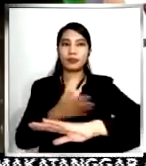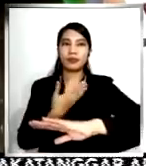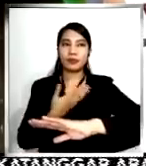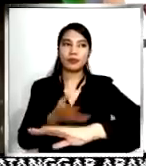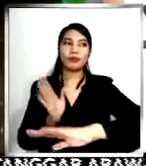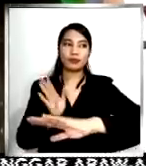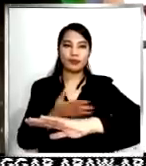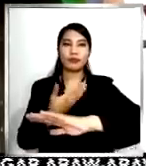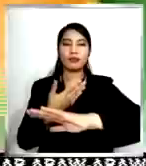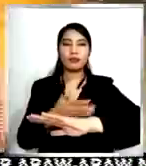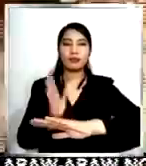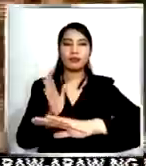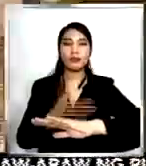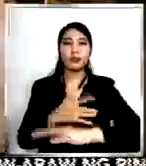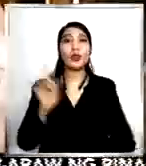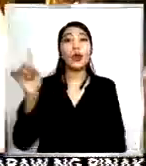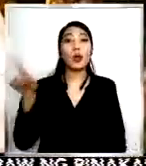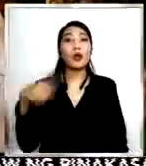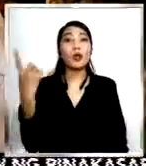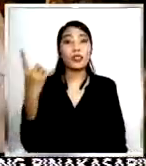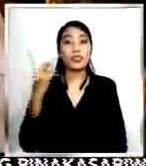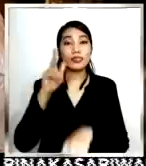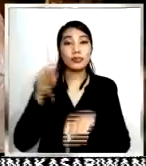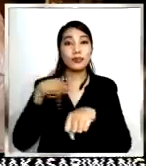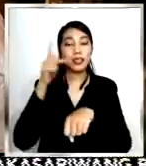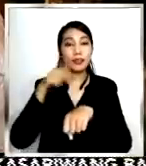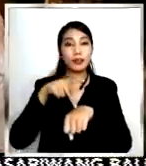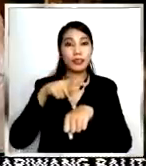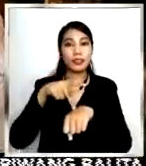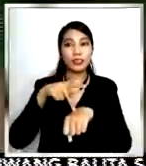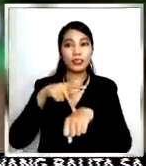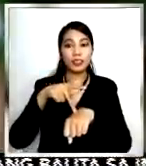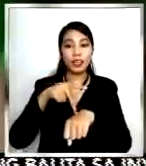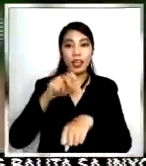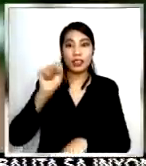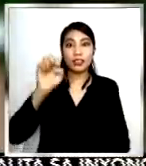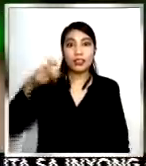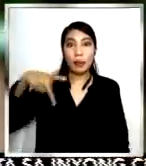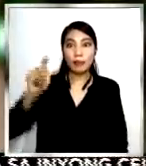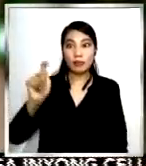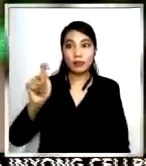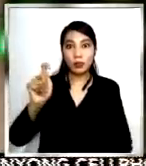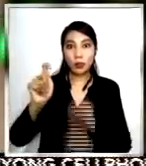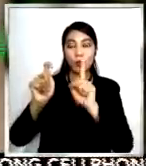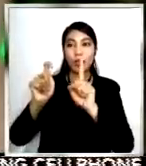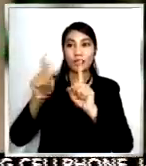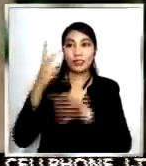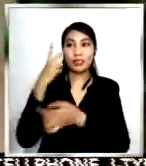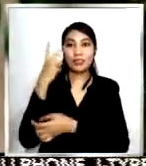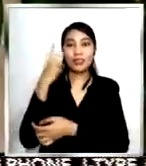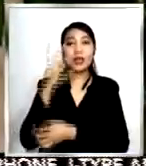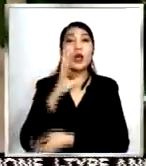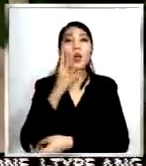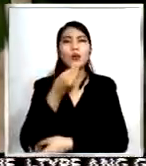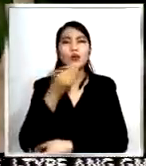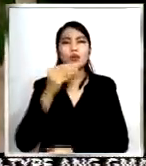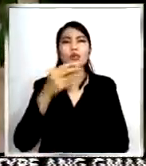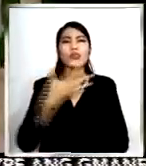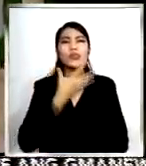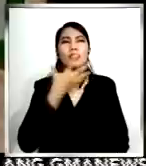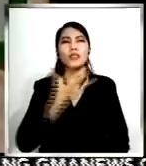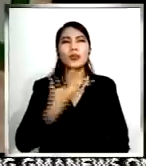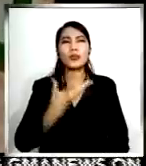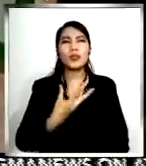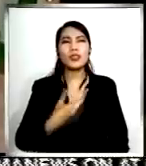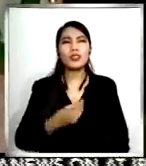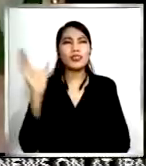Only in the Philippines, sa unang araw pa lang ng Setyembre, nasilaya na si Santa Claus. Pero ang Santa na yan, naka-face